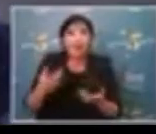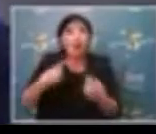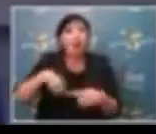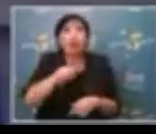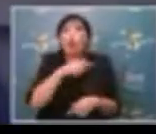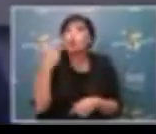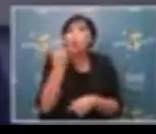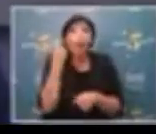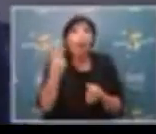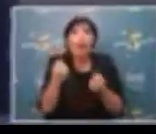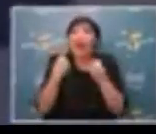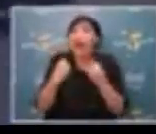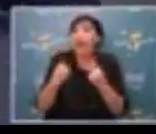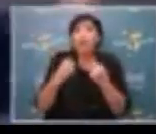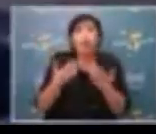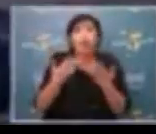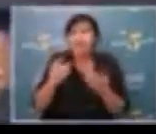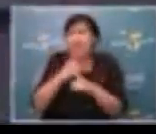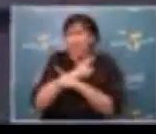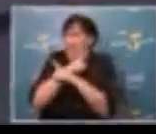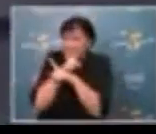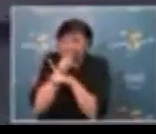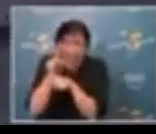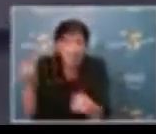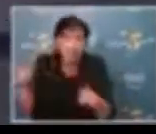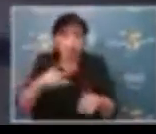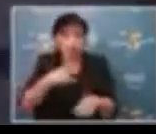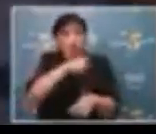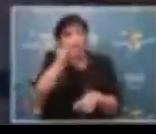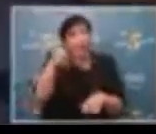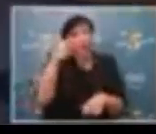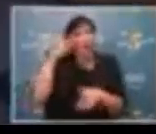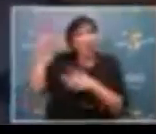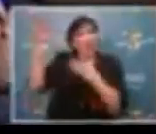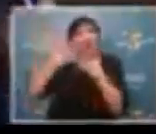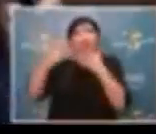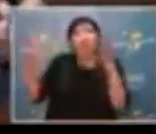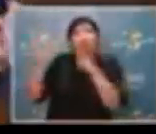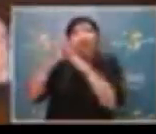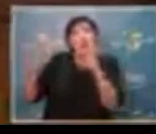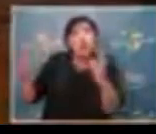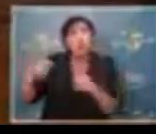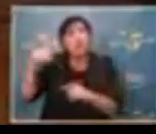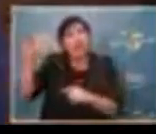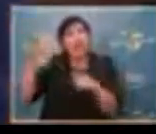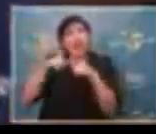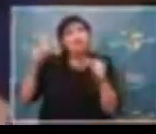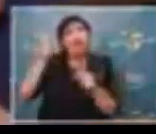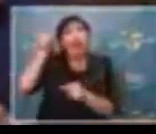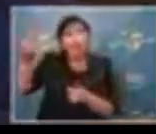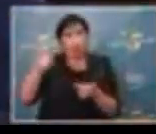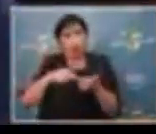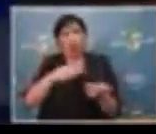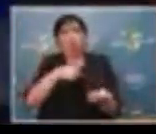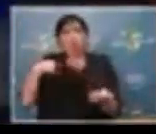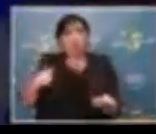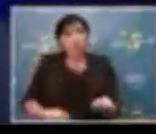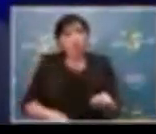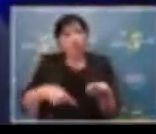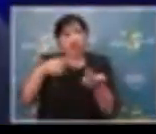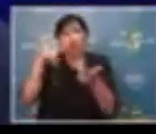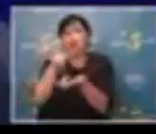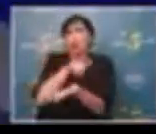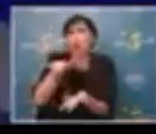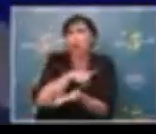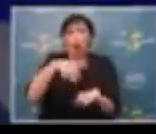vera forza, che non ce l'ha nessuno, perché vai a vedere tutte le grandi industrie anche in Giappone, in Cina, vai a New York,